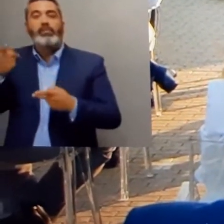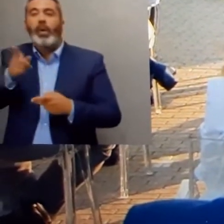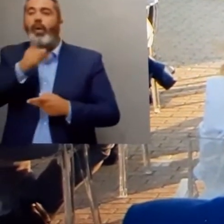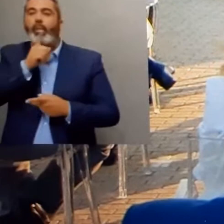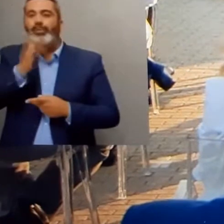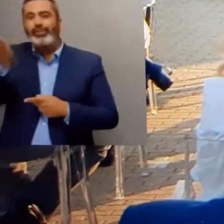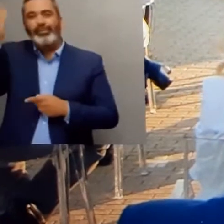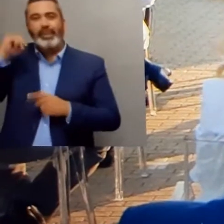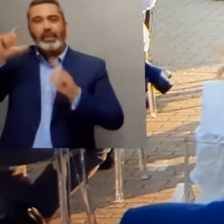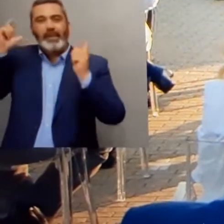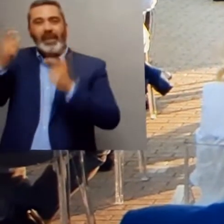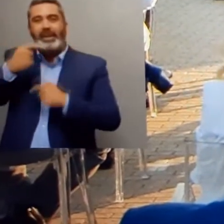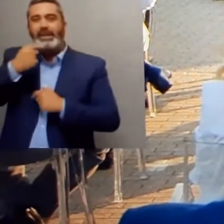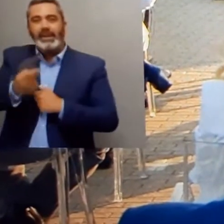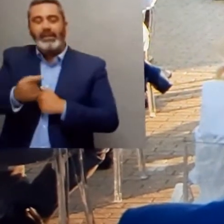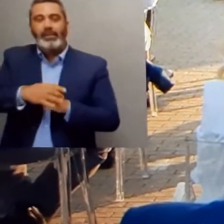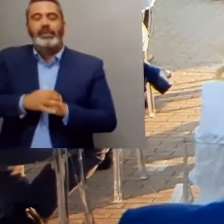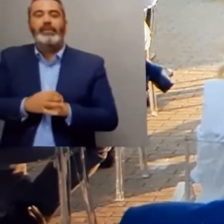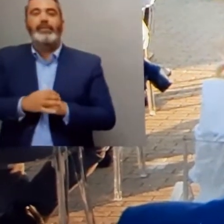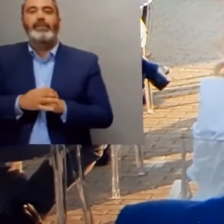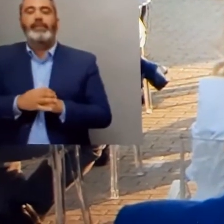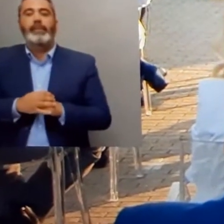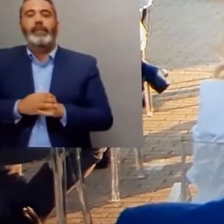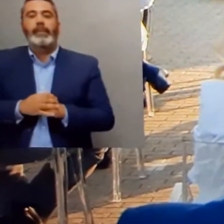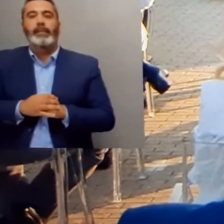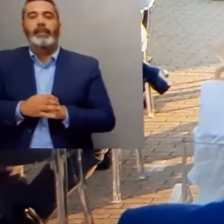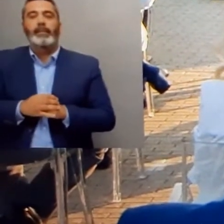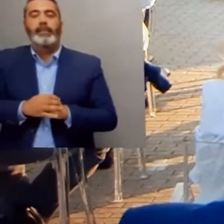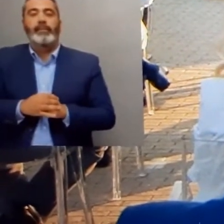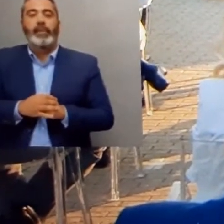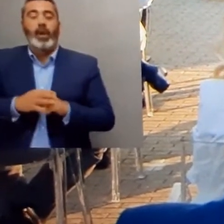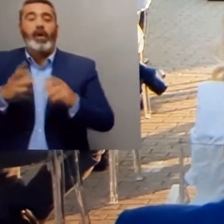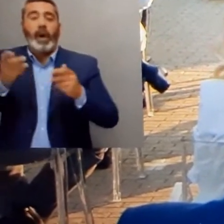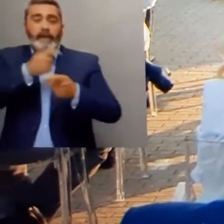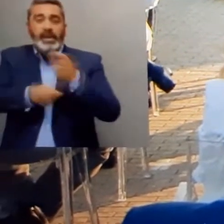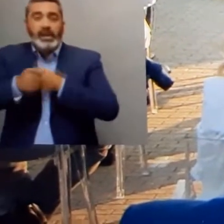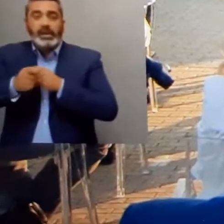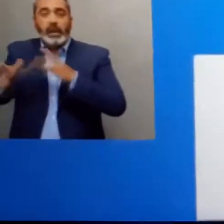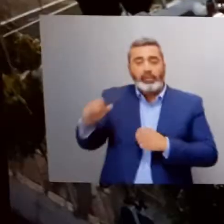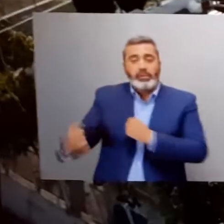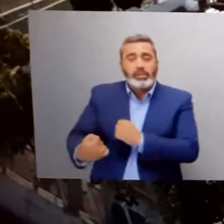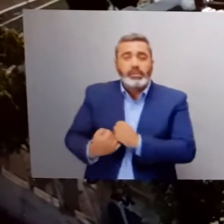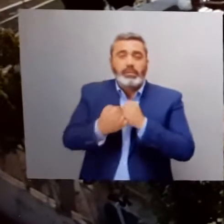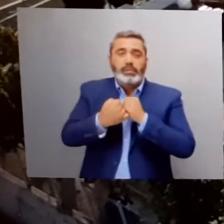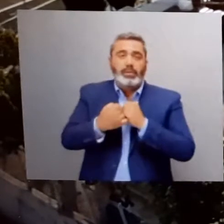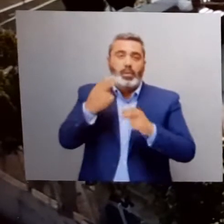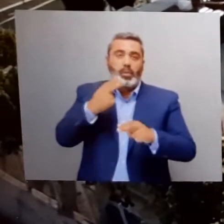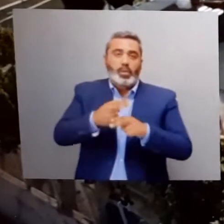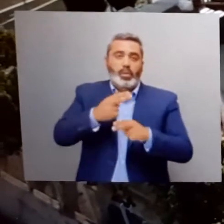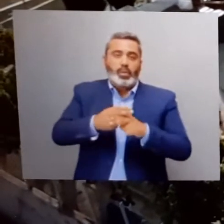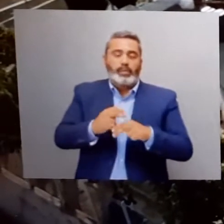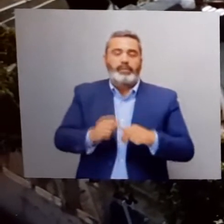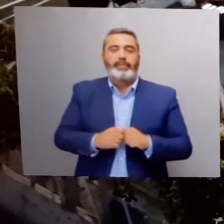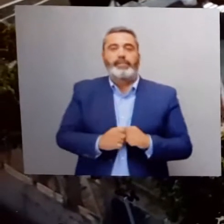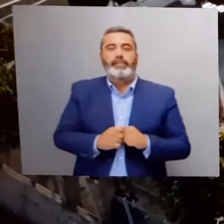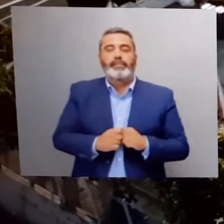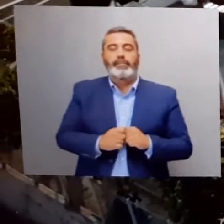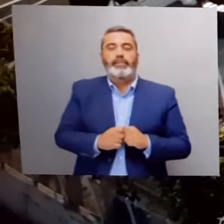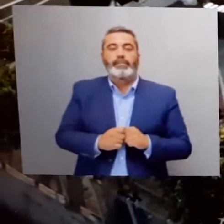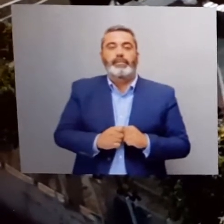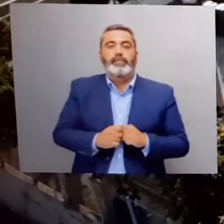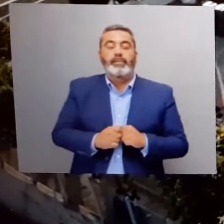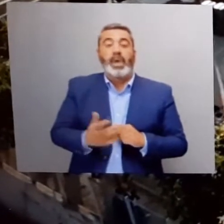ο φίλος και ο καλός συνεργάτης, ο Χρυσομέτιος, φυσικό αέριο, το καύσιμο. Καθαρό. Επίσης θέλω να